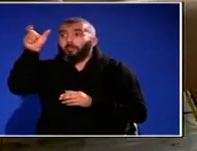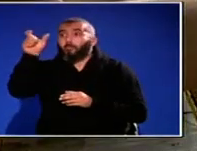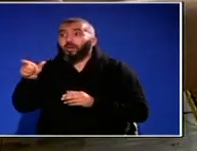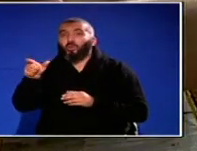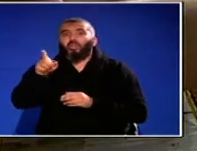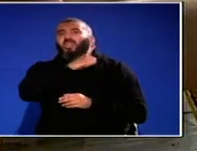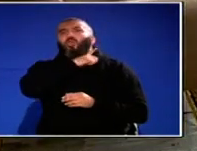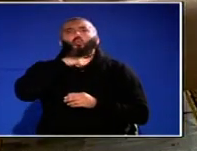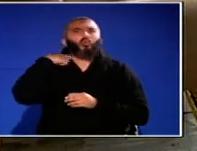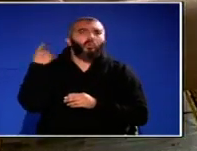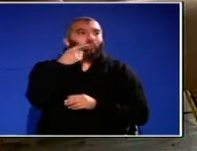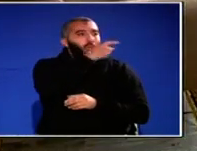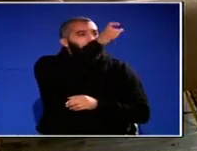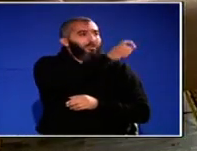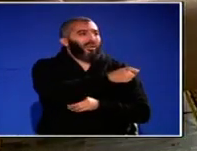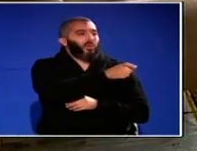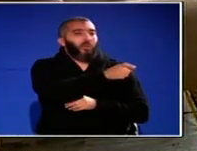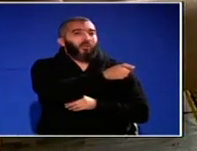والدية هل يمكن ان يدفعها العرش؟